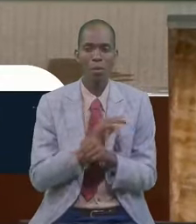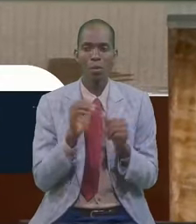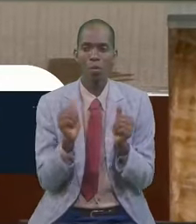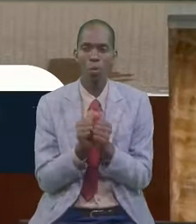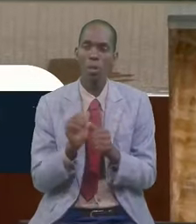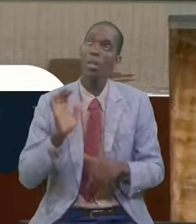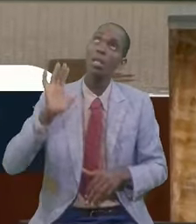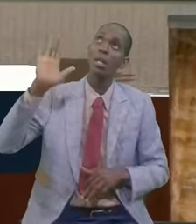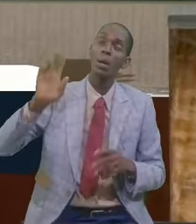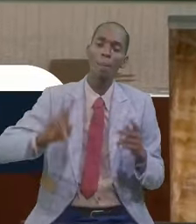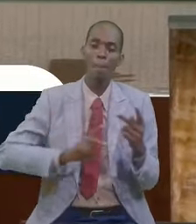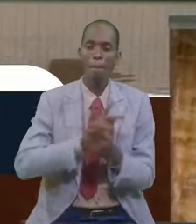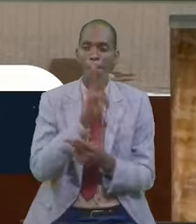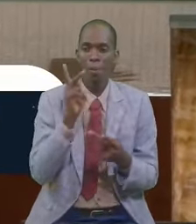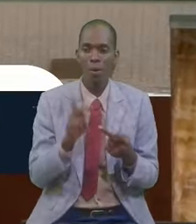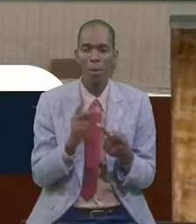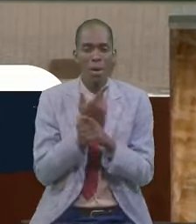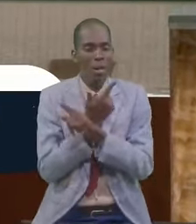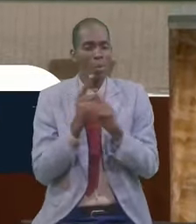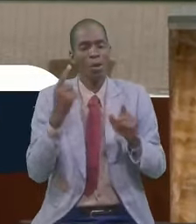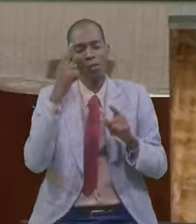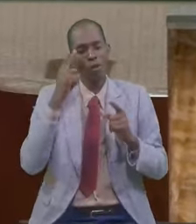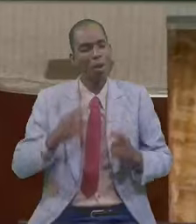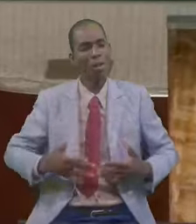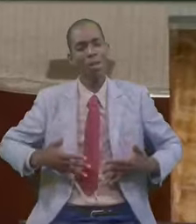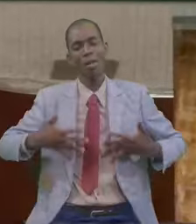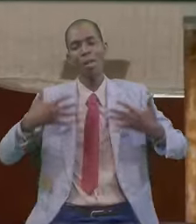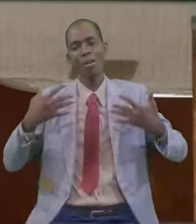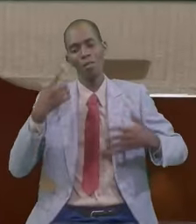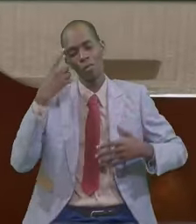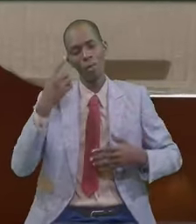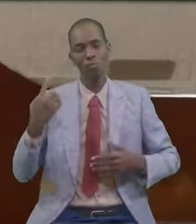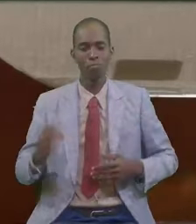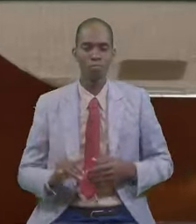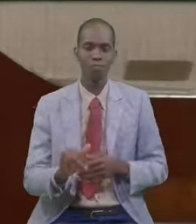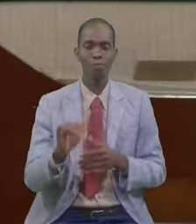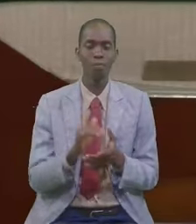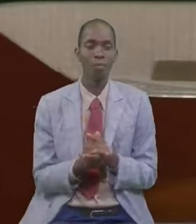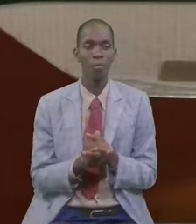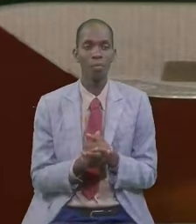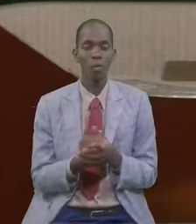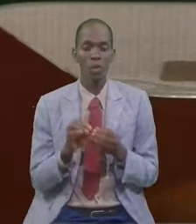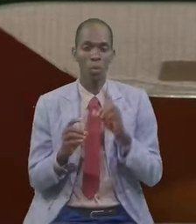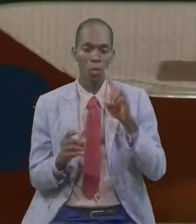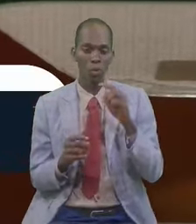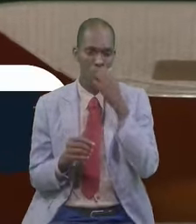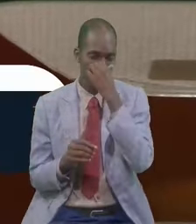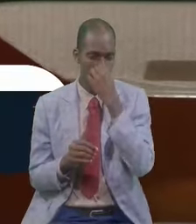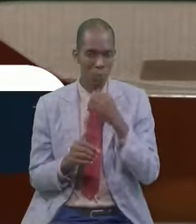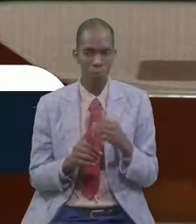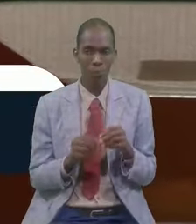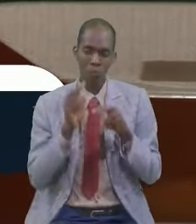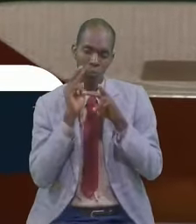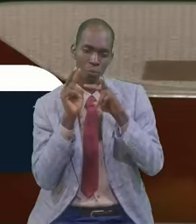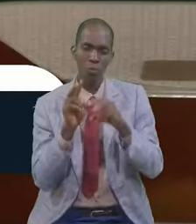de sa liberté parfaite à vie. Numéro 1, plonger les regards dans la